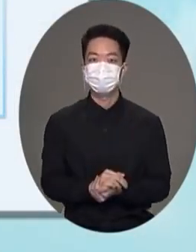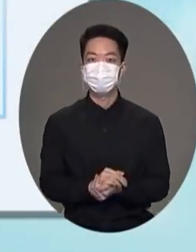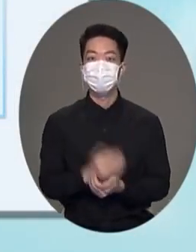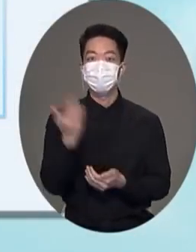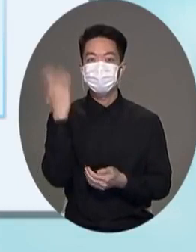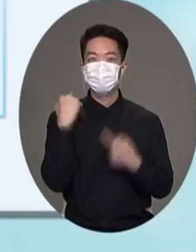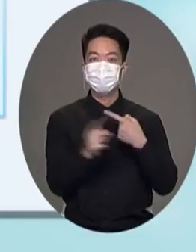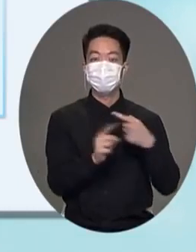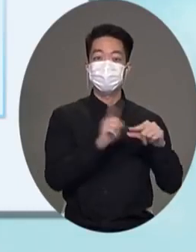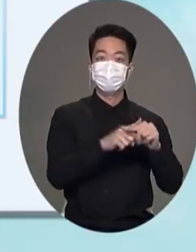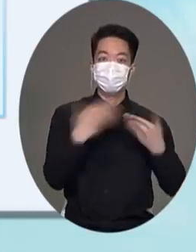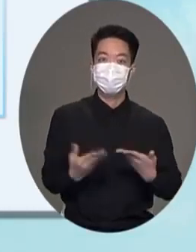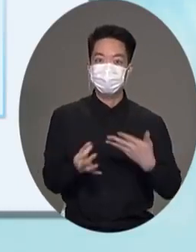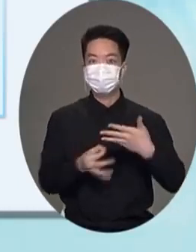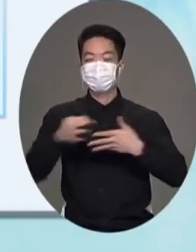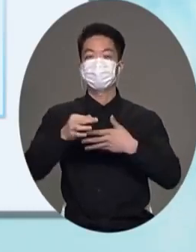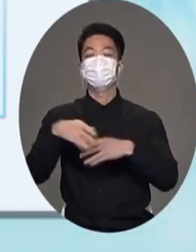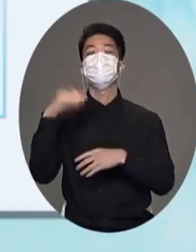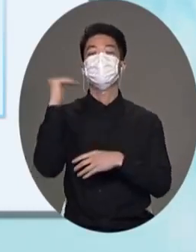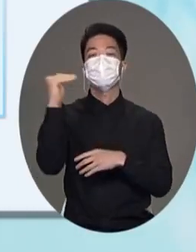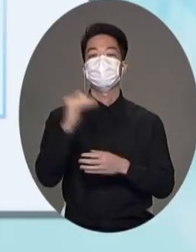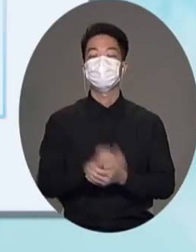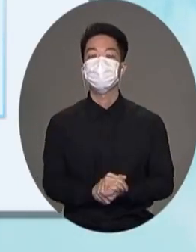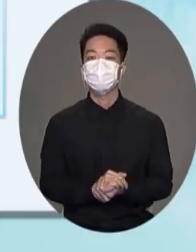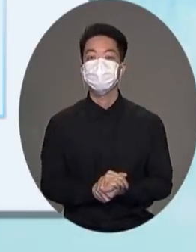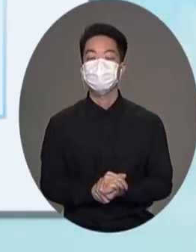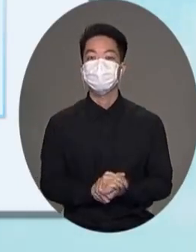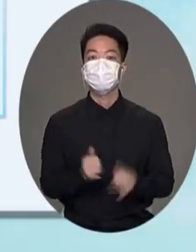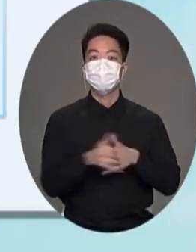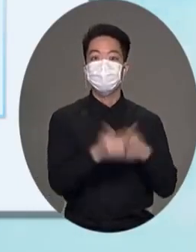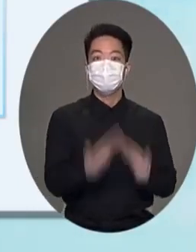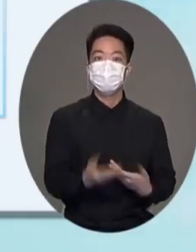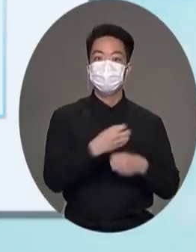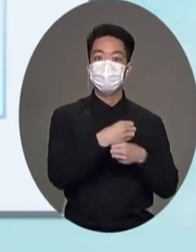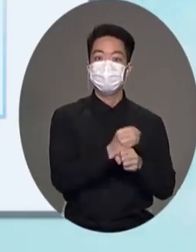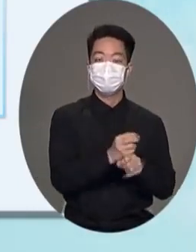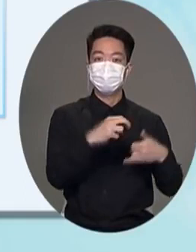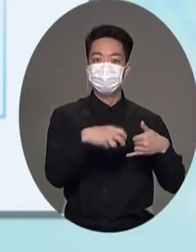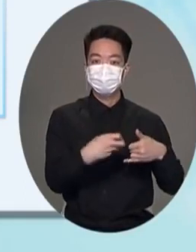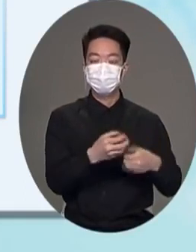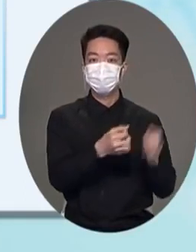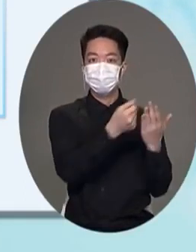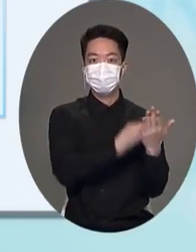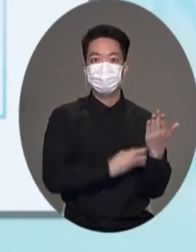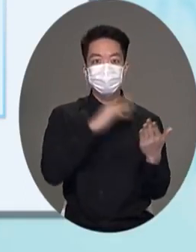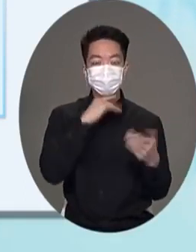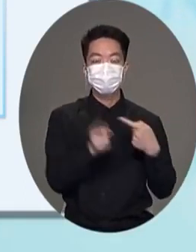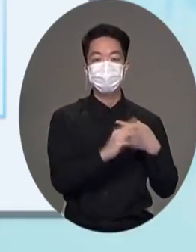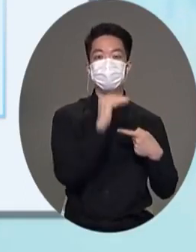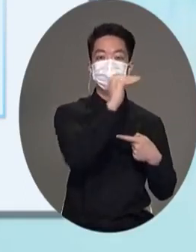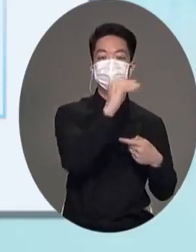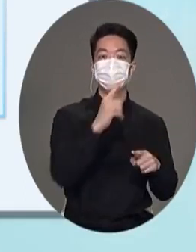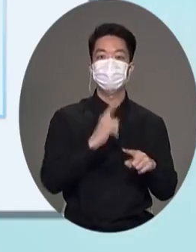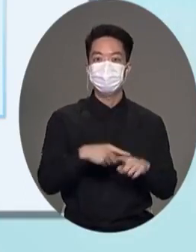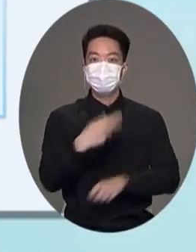由中风险地区提升到高风险地区。按现在的检疫规定，如果属于高风险地区，只是准已